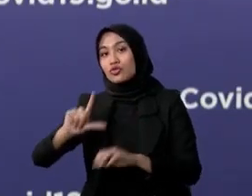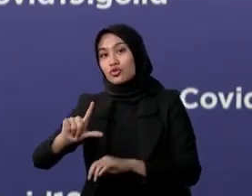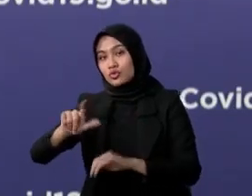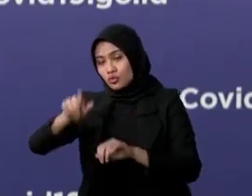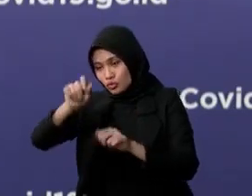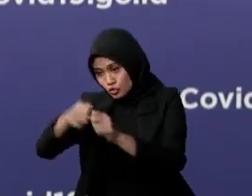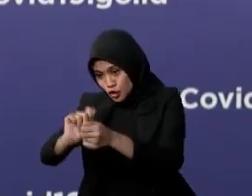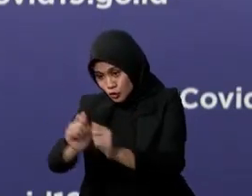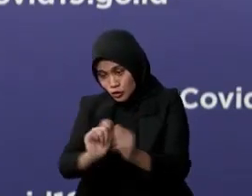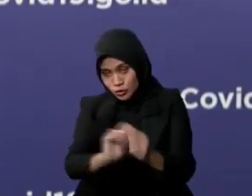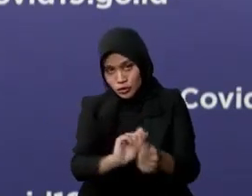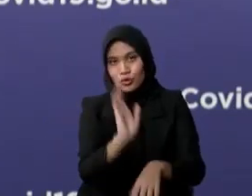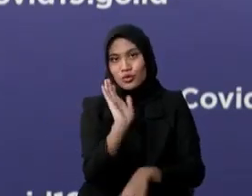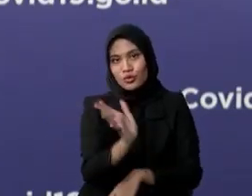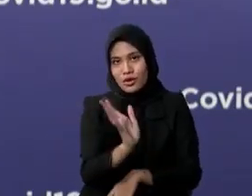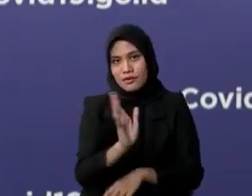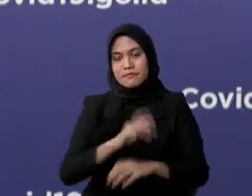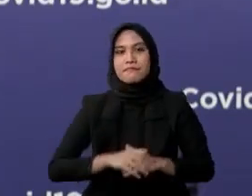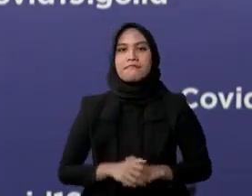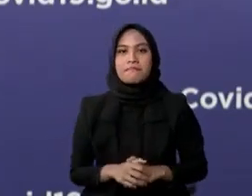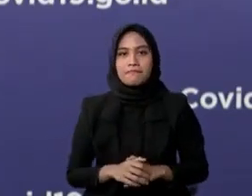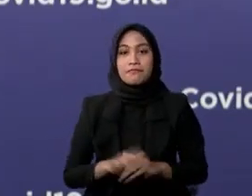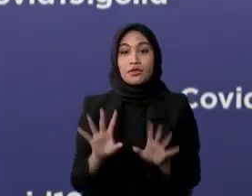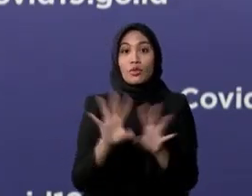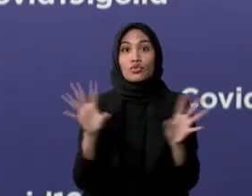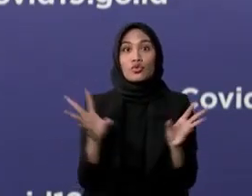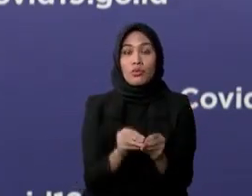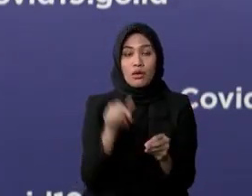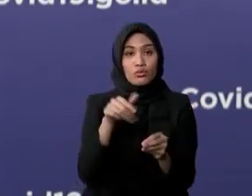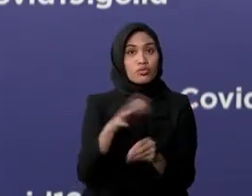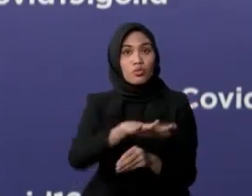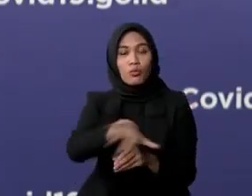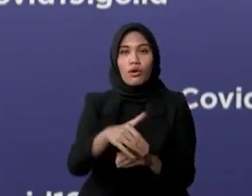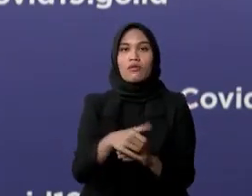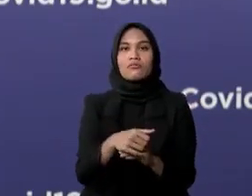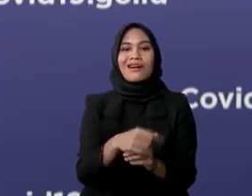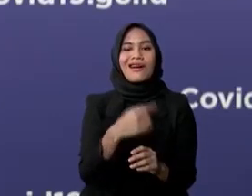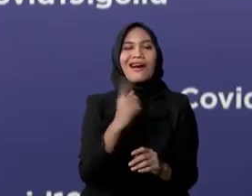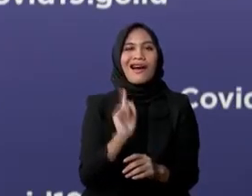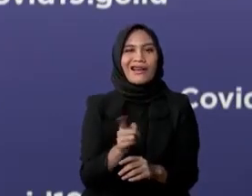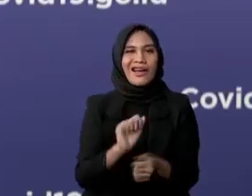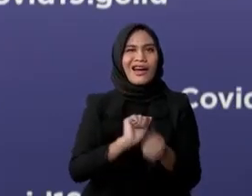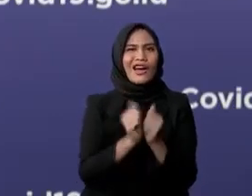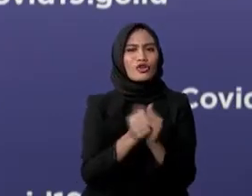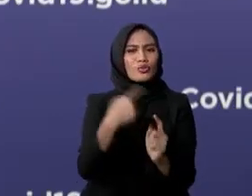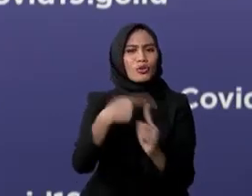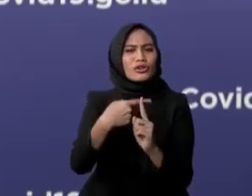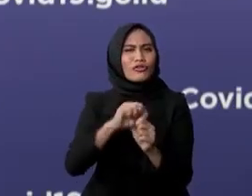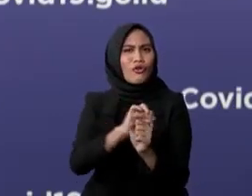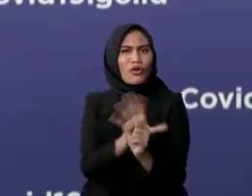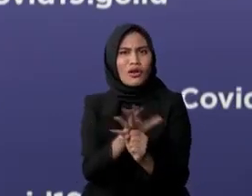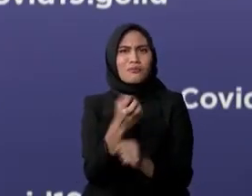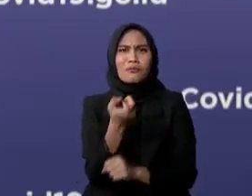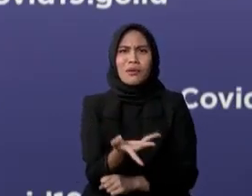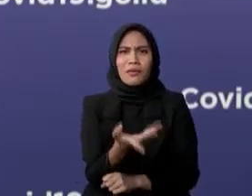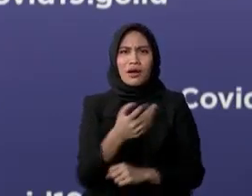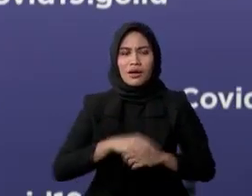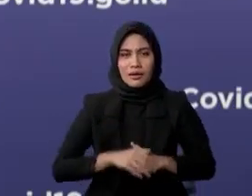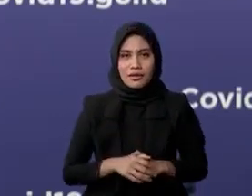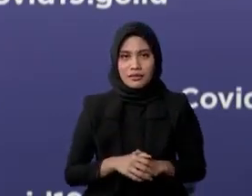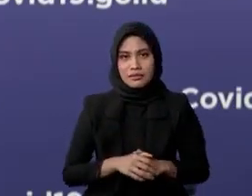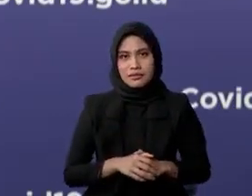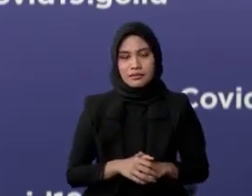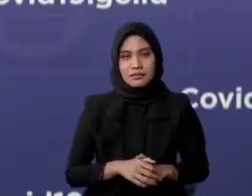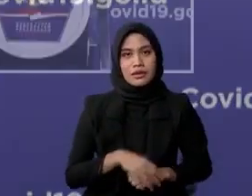61364 semen dari jumlah ini kita mendapatkan penambahan kasus konfirmasi positif sebanyak